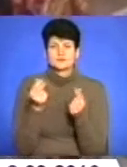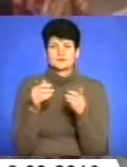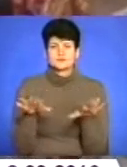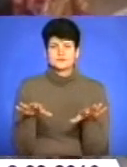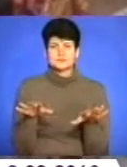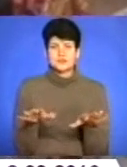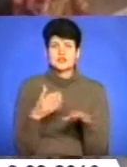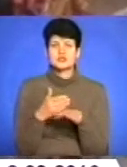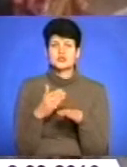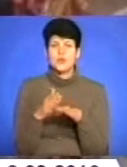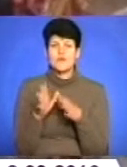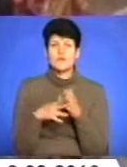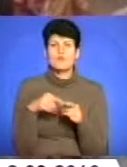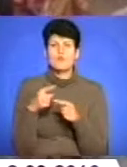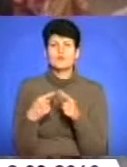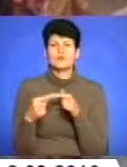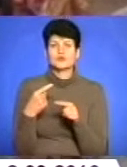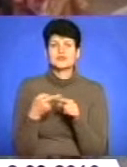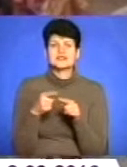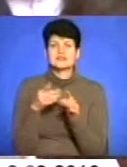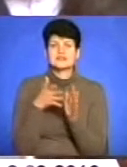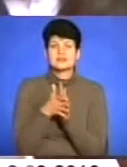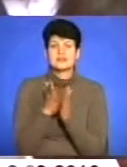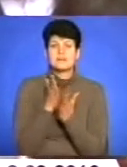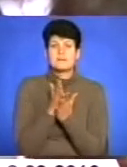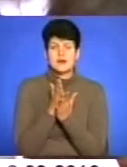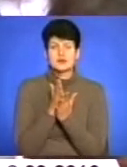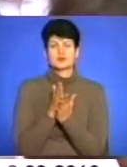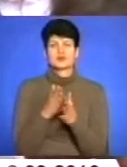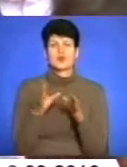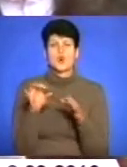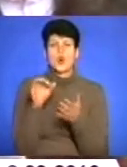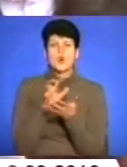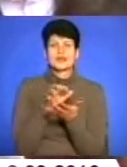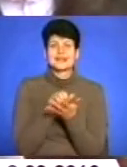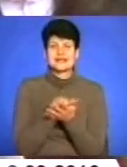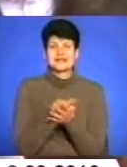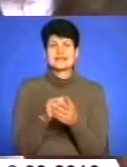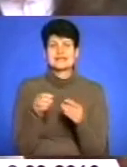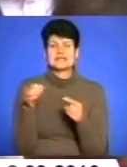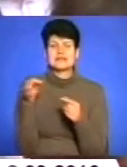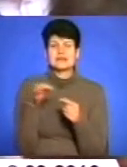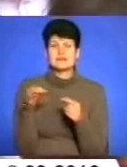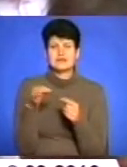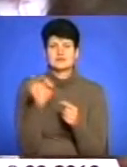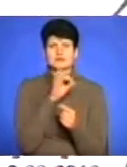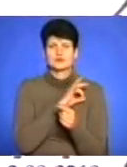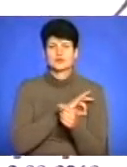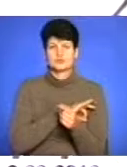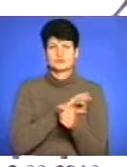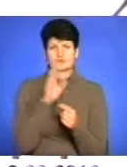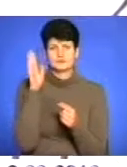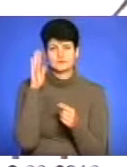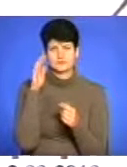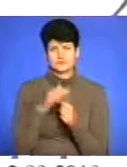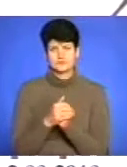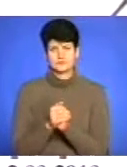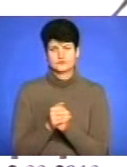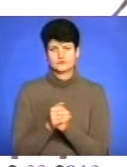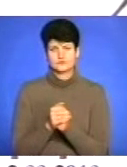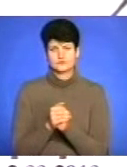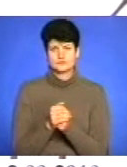Частково компенсувати ці витрати мали б орендарі ставків, які часто заборговують плату за використання водного плеса. З площі